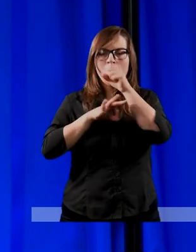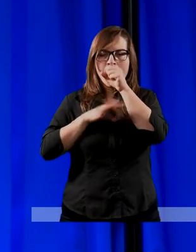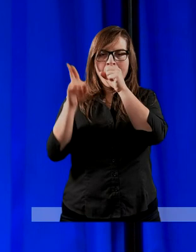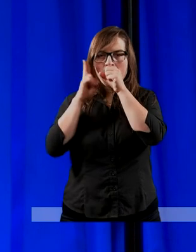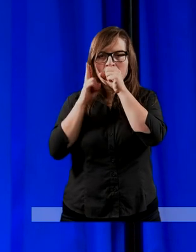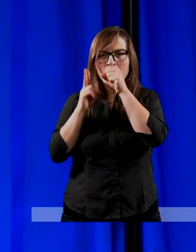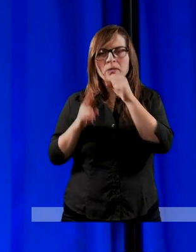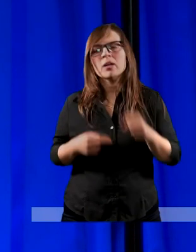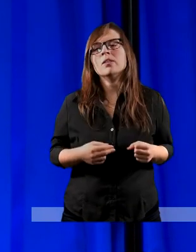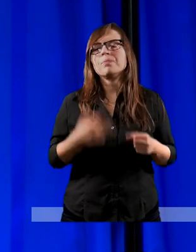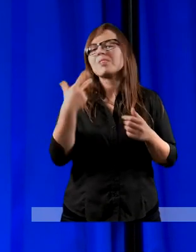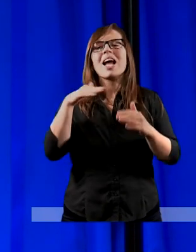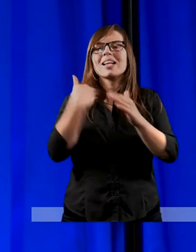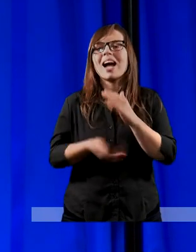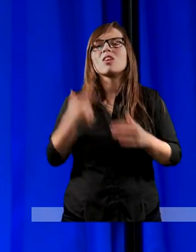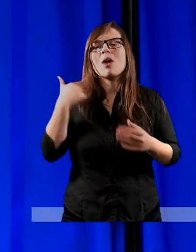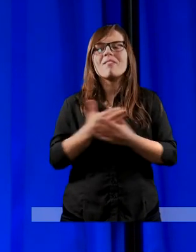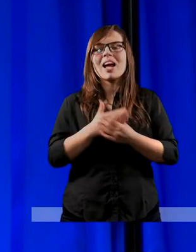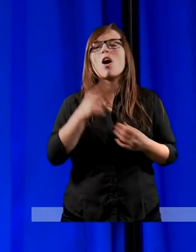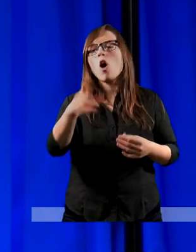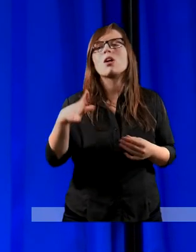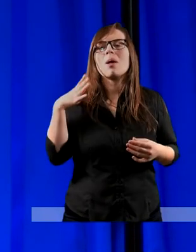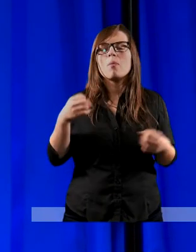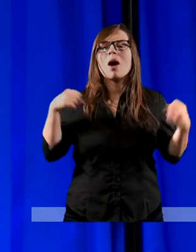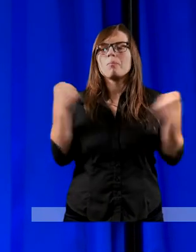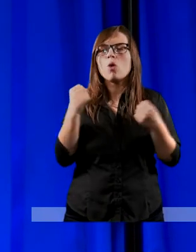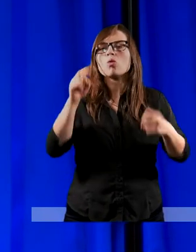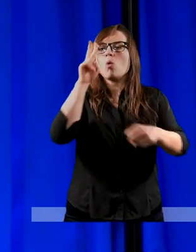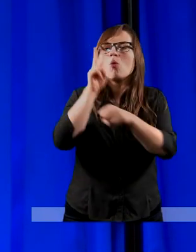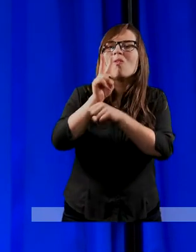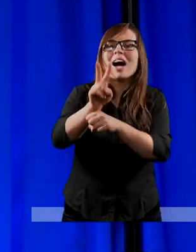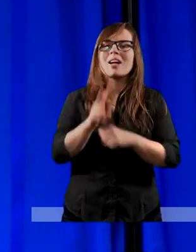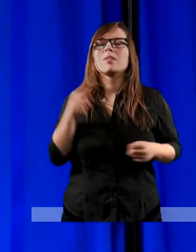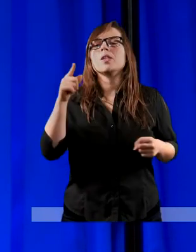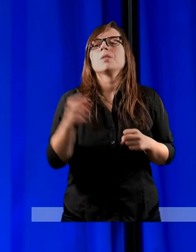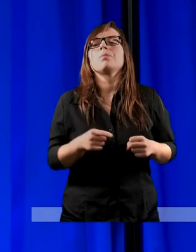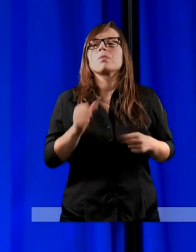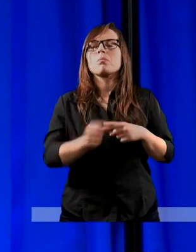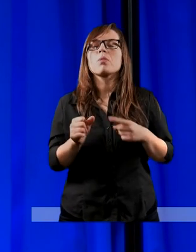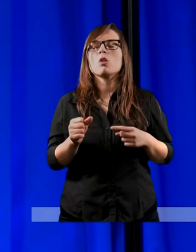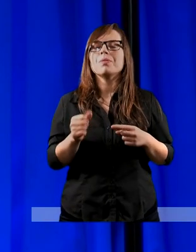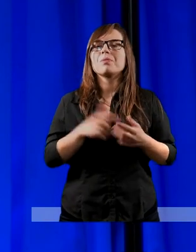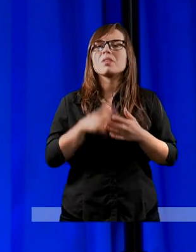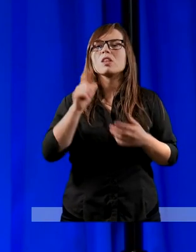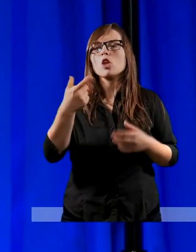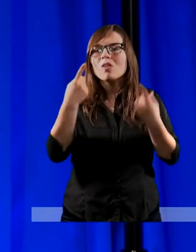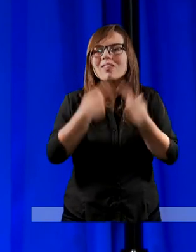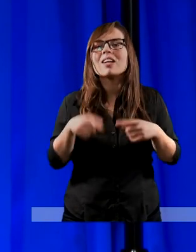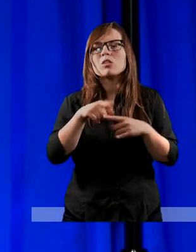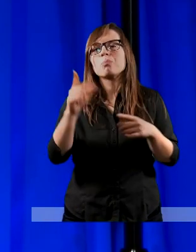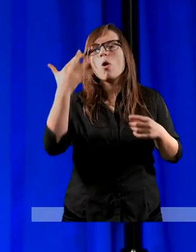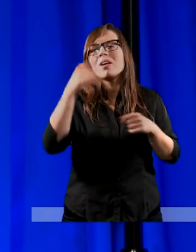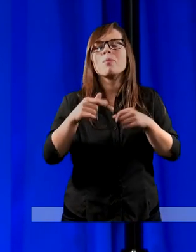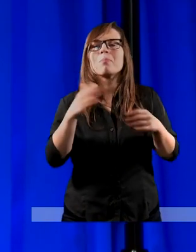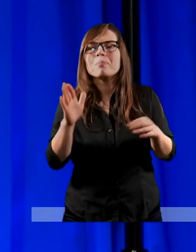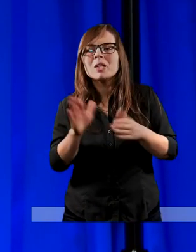mama nie straciła wiary. Ona cały czas była mocno ufająca. Już po tych kilkunastu miesiącach